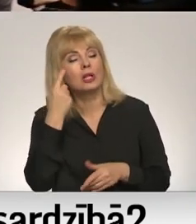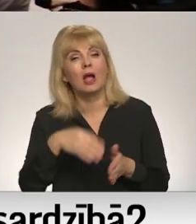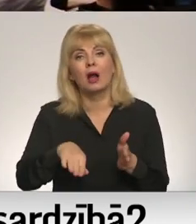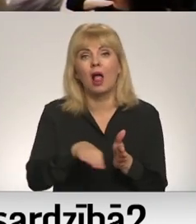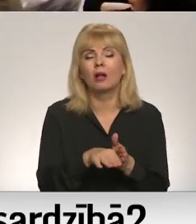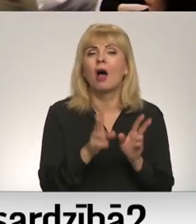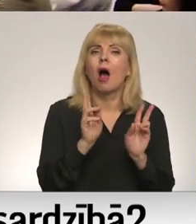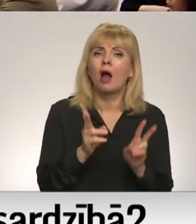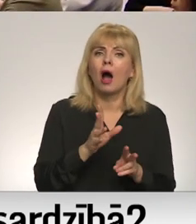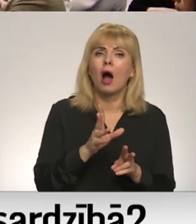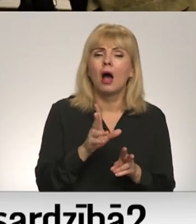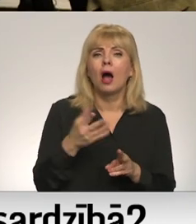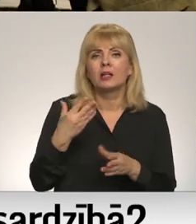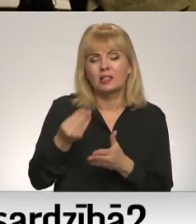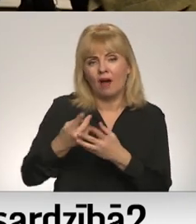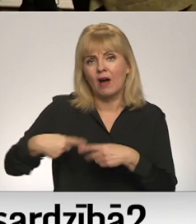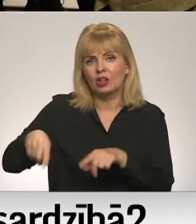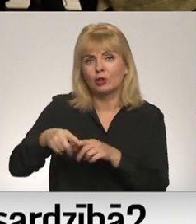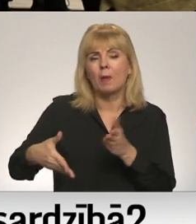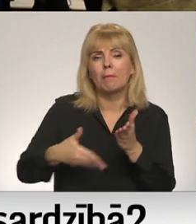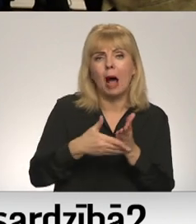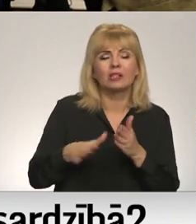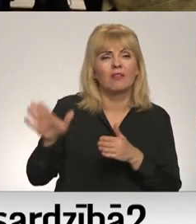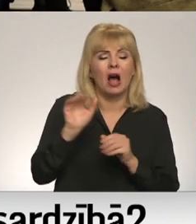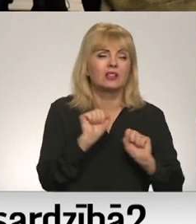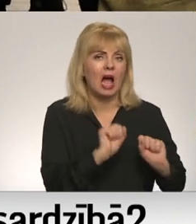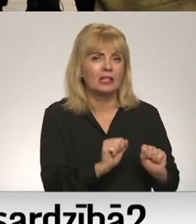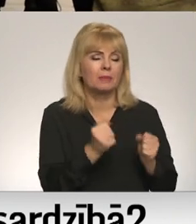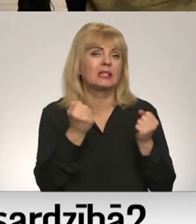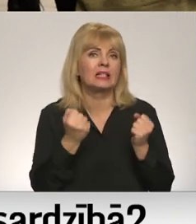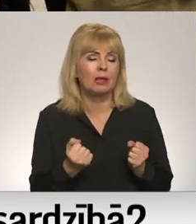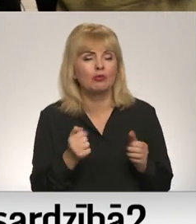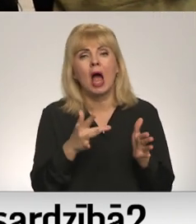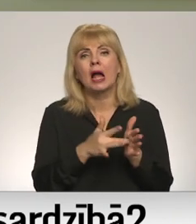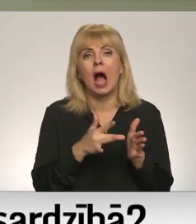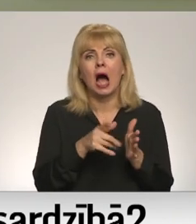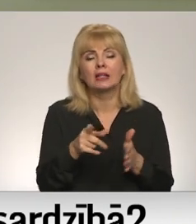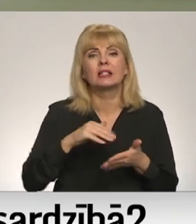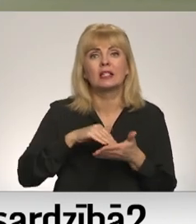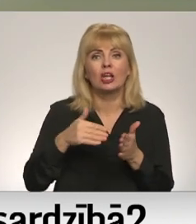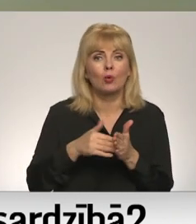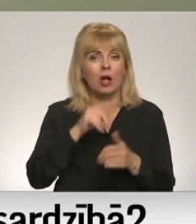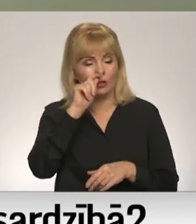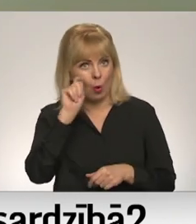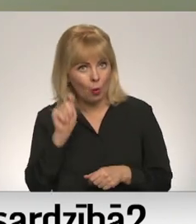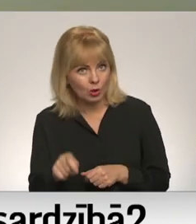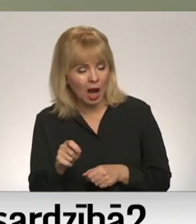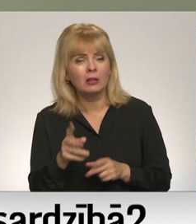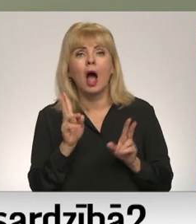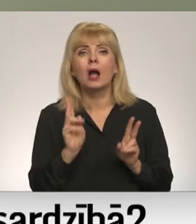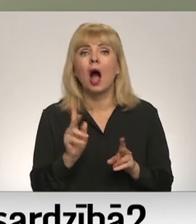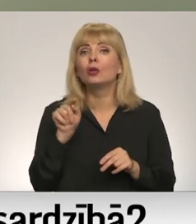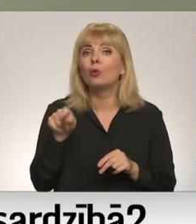klātienē, kā diaspora var palīdzēt valsts aizsardzības stiprināšanā, kāda ir situācija Ukrainā, kā arī